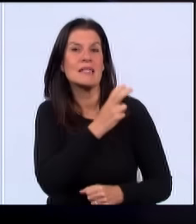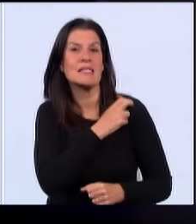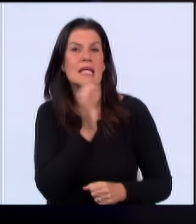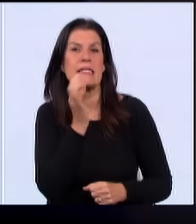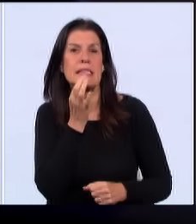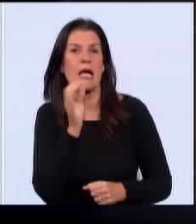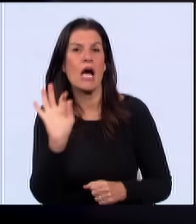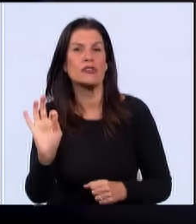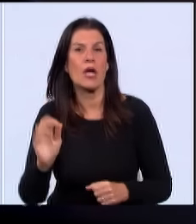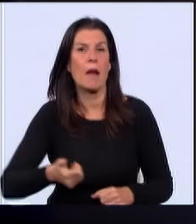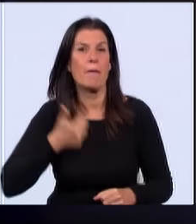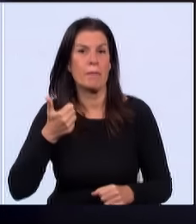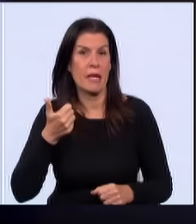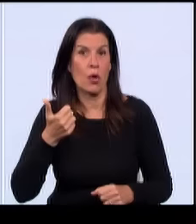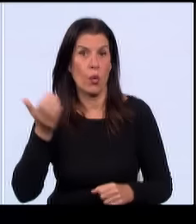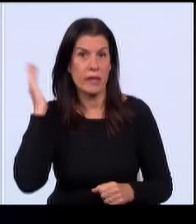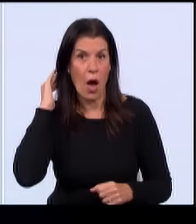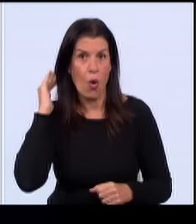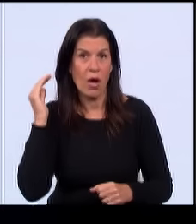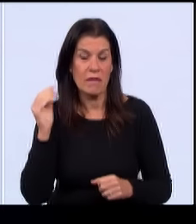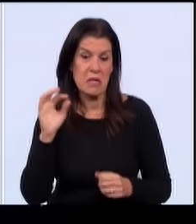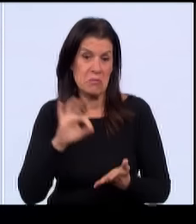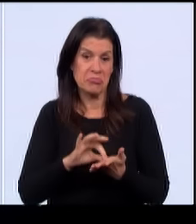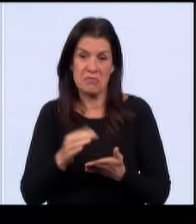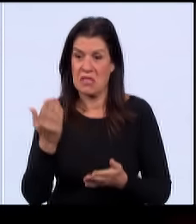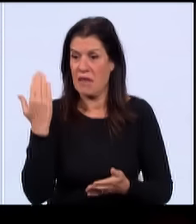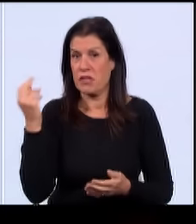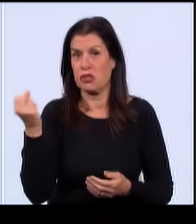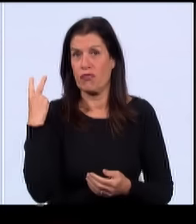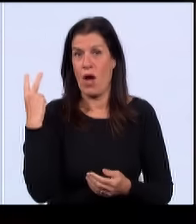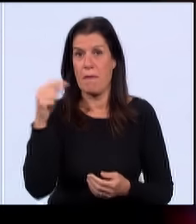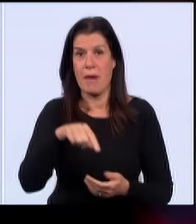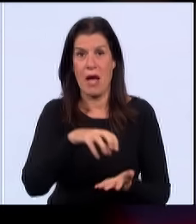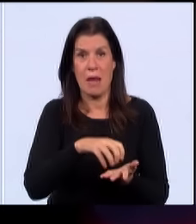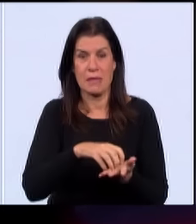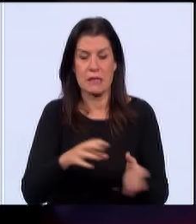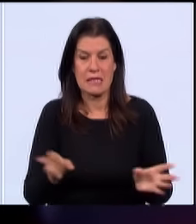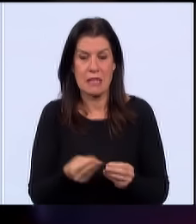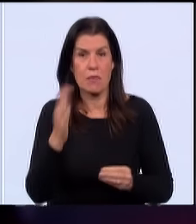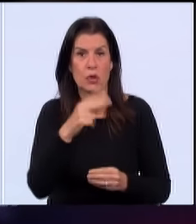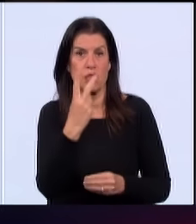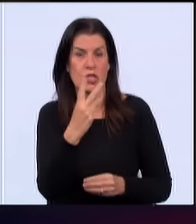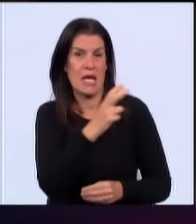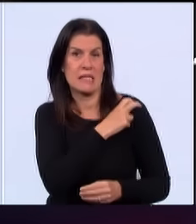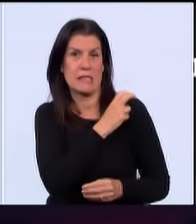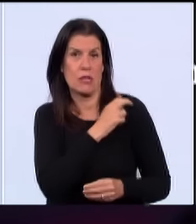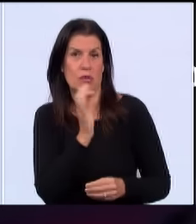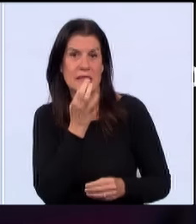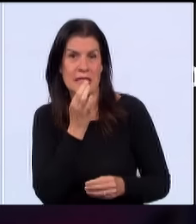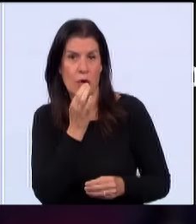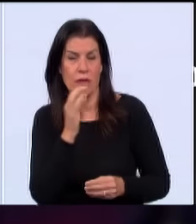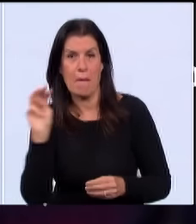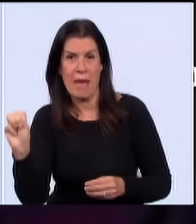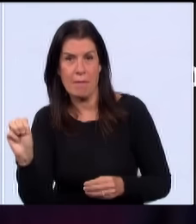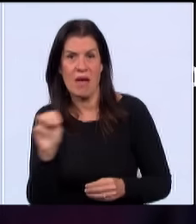עין, שהגיעה שבועיים לפני כן לבסיס. לצידה שתי קצינות מבצעים צעירות, מ' ולמד. הקשר של